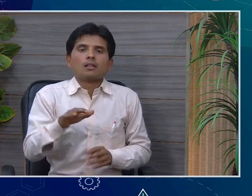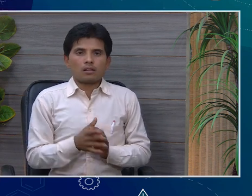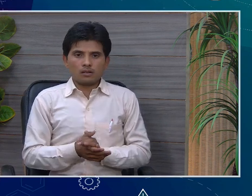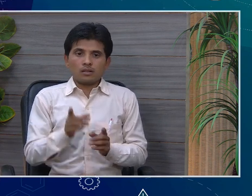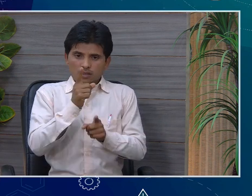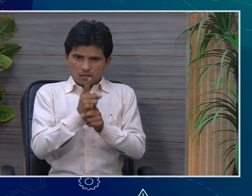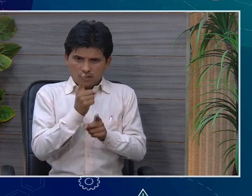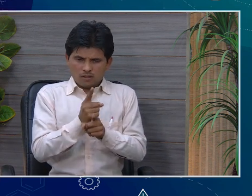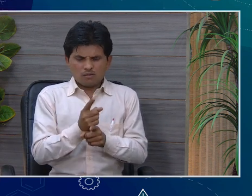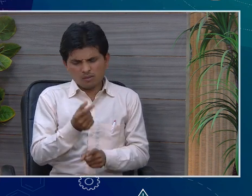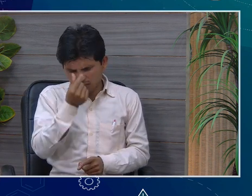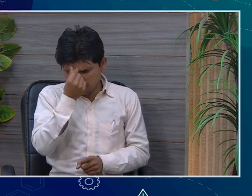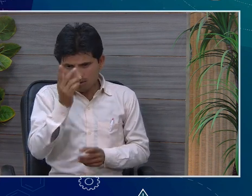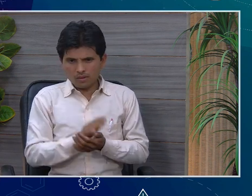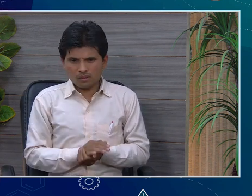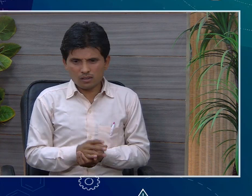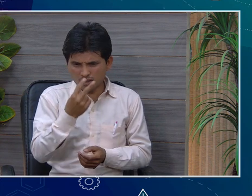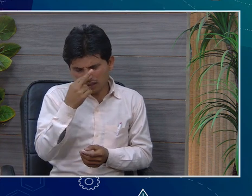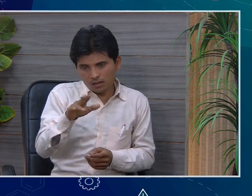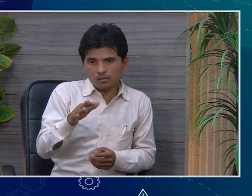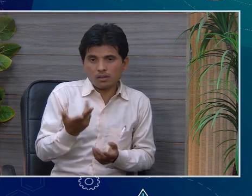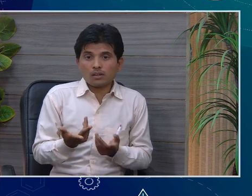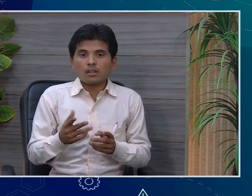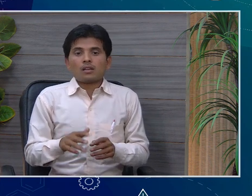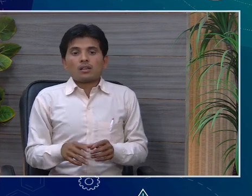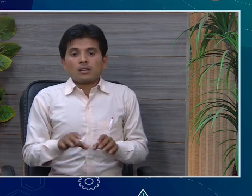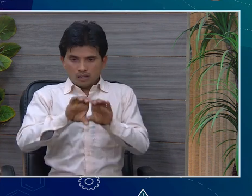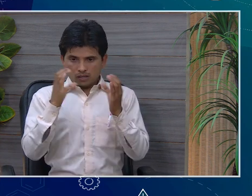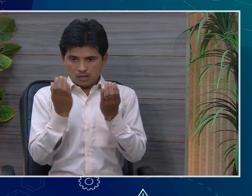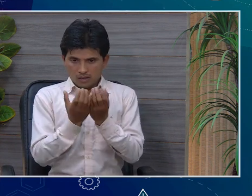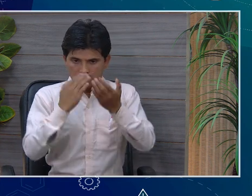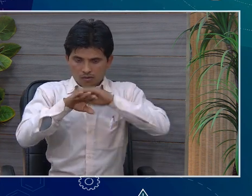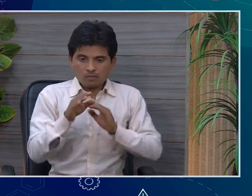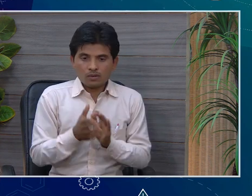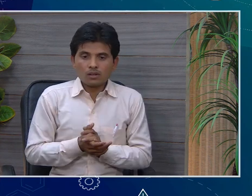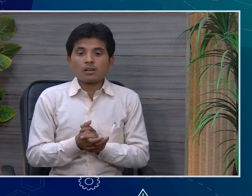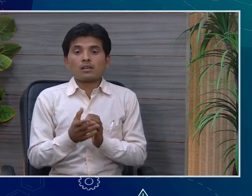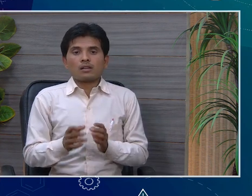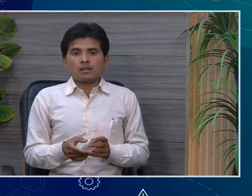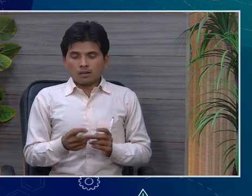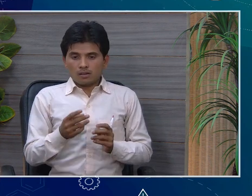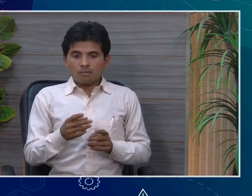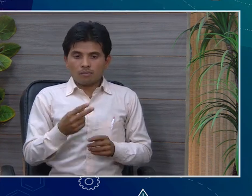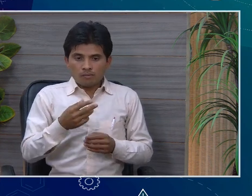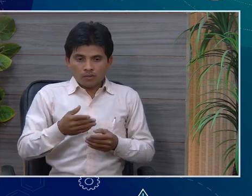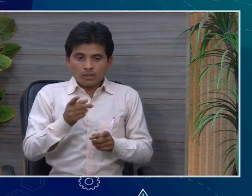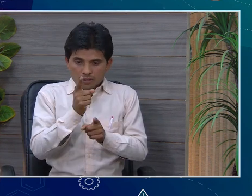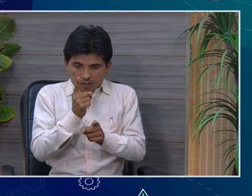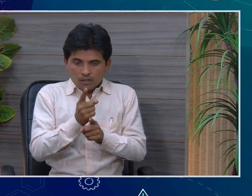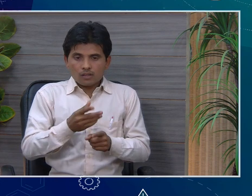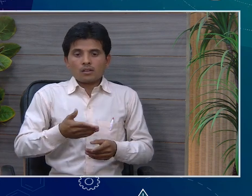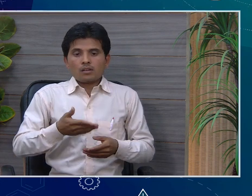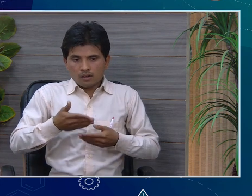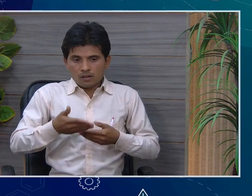टीचर्स का बड़ा कंसर्न्ड है उसमें किमामी सेवई बच्चा देख नहीं पा रहा तो बिलासपुर में सबसे ज्यादा जो मॉडल है मोडालिटी कि के दौरान टीचर